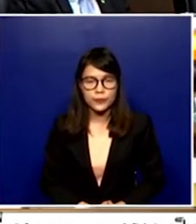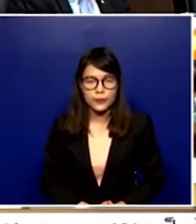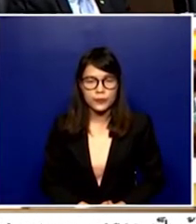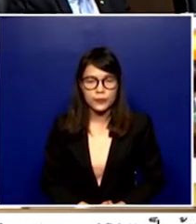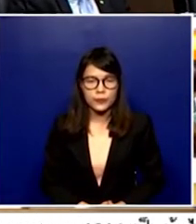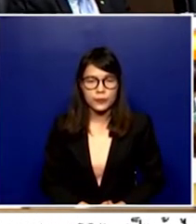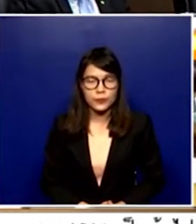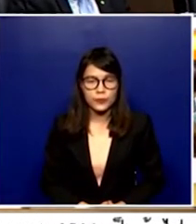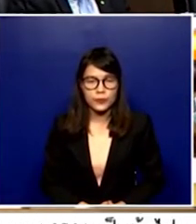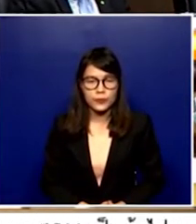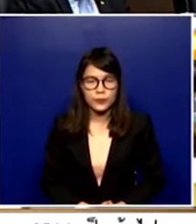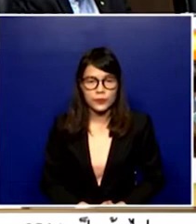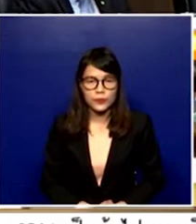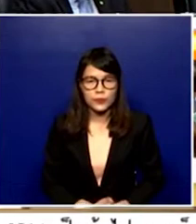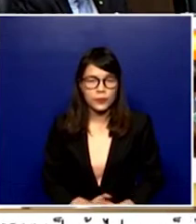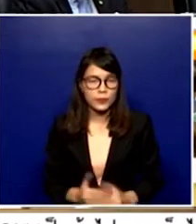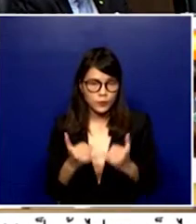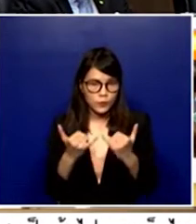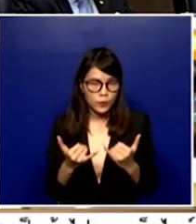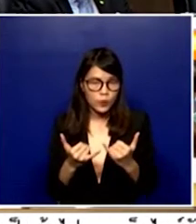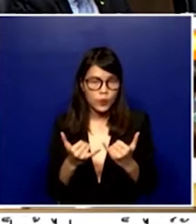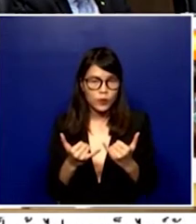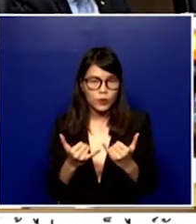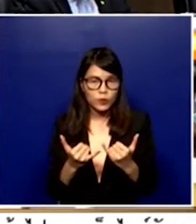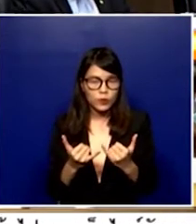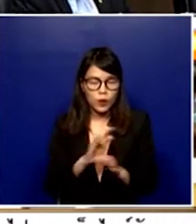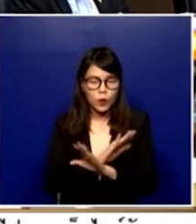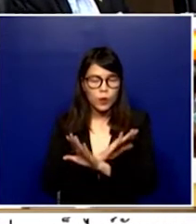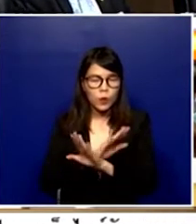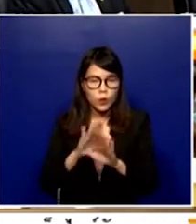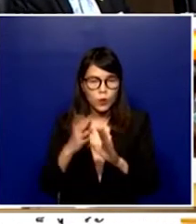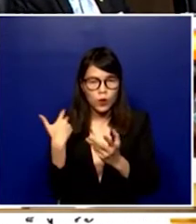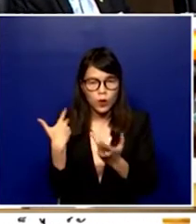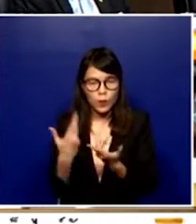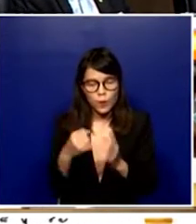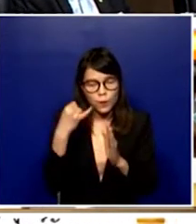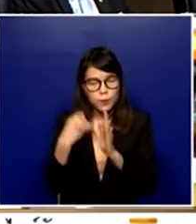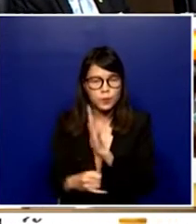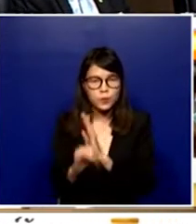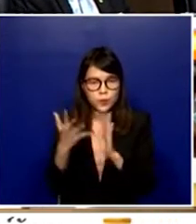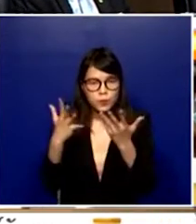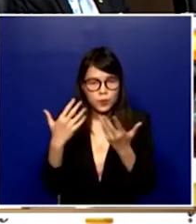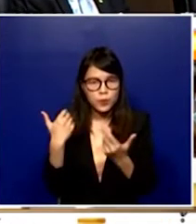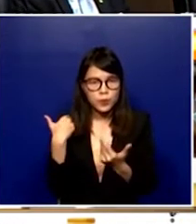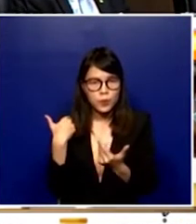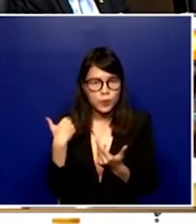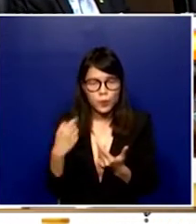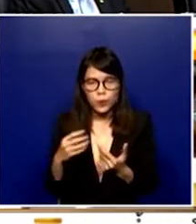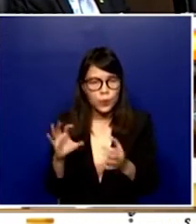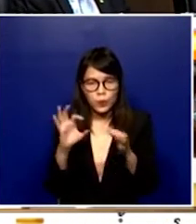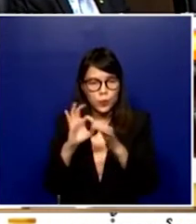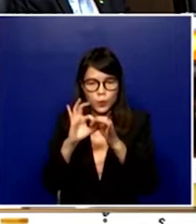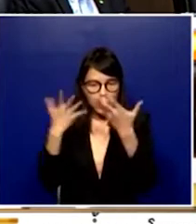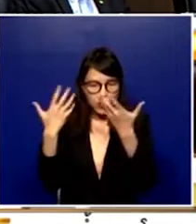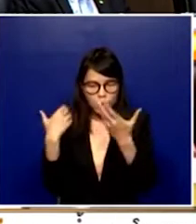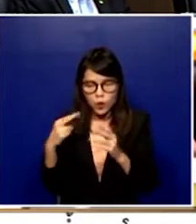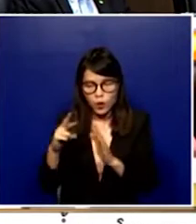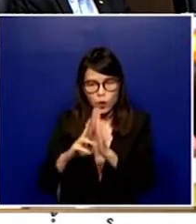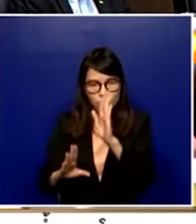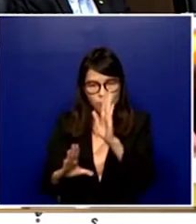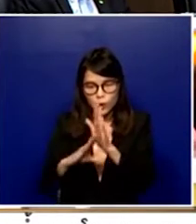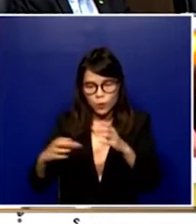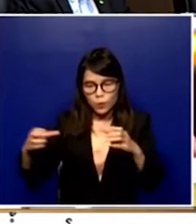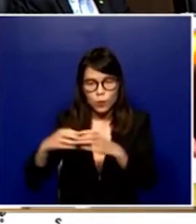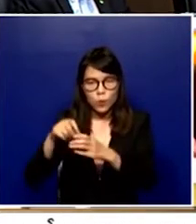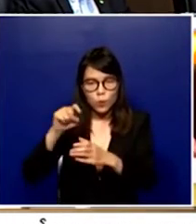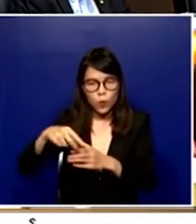แต่ในข้อยกเว้นที่จะไม่มีความผิด ไม่ไดพูดถงระเบียบกองทัพค่ะระเบีบกองทัพไม่ได้อยู่ในข้อยกเว้น